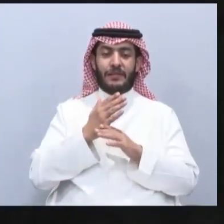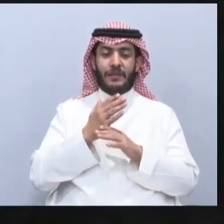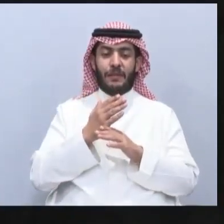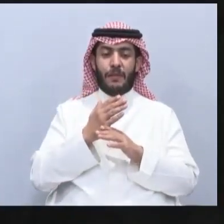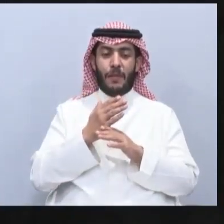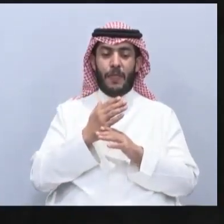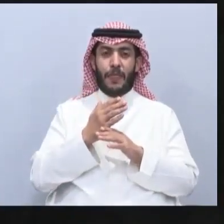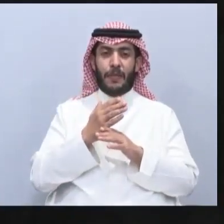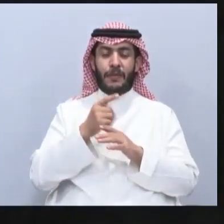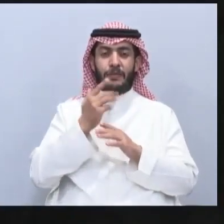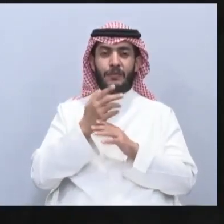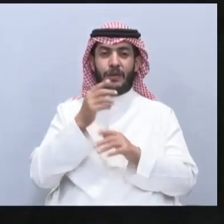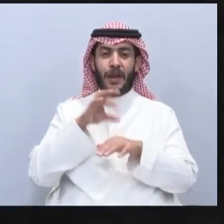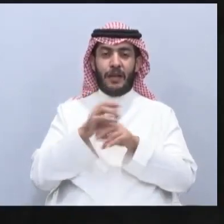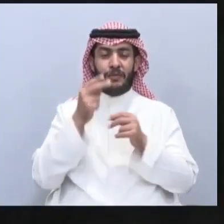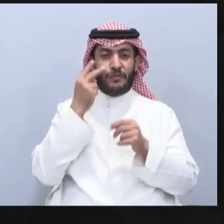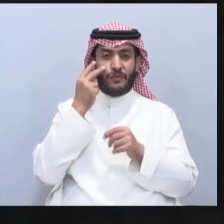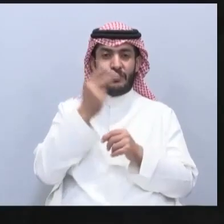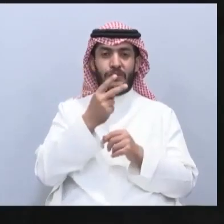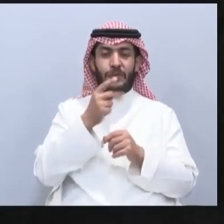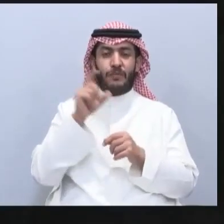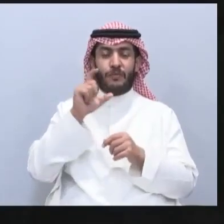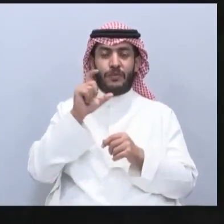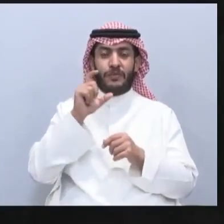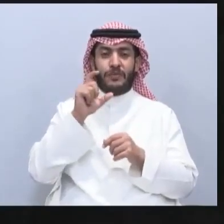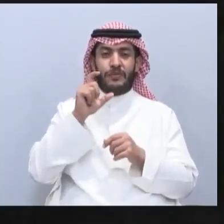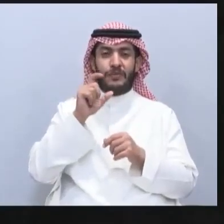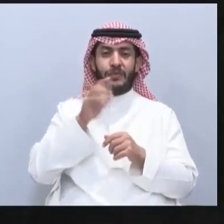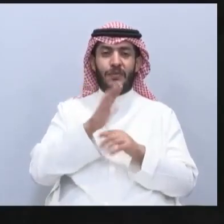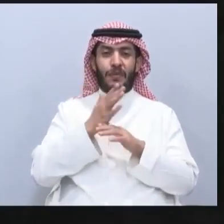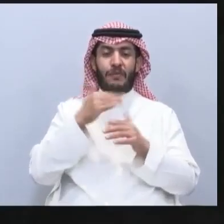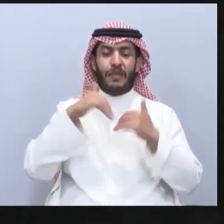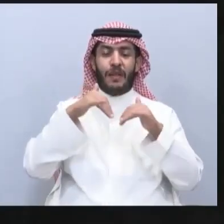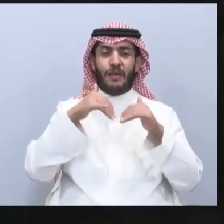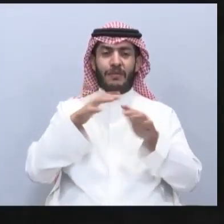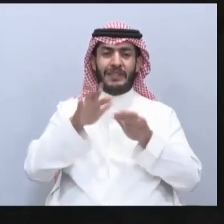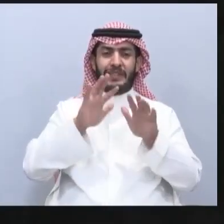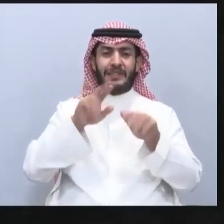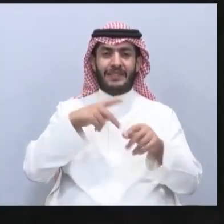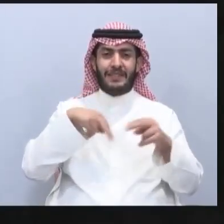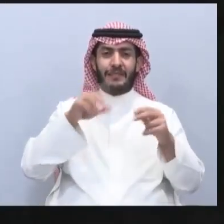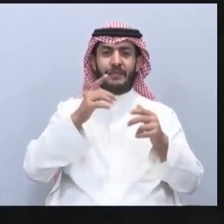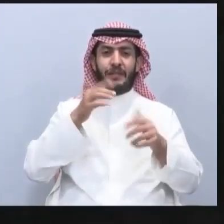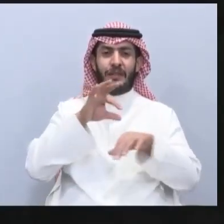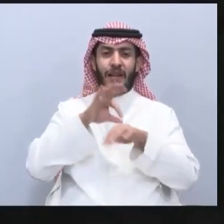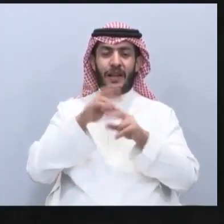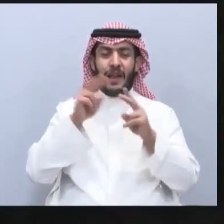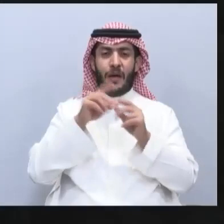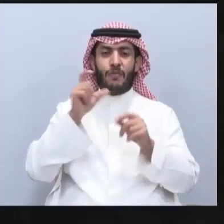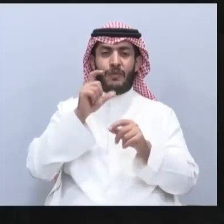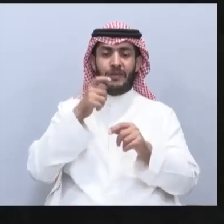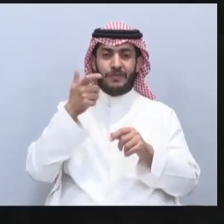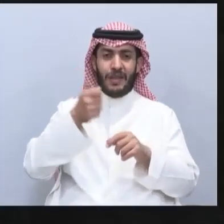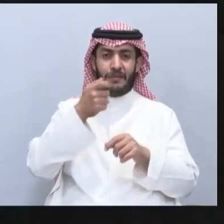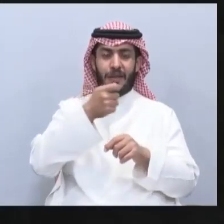يعني يشاهد الناس المسلمين وهم يملاون الطرقات وحتى يلتقي باكبر عدد من اخواني المسلمين